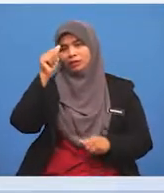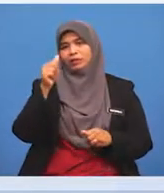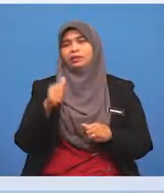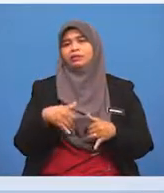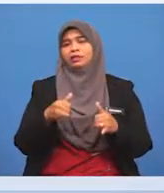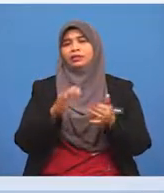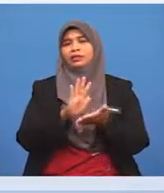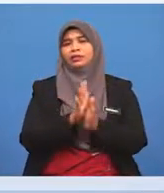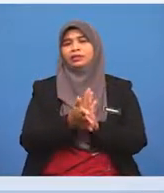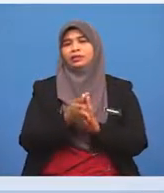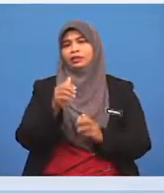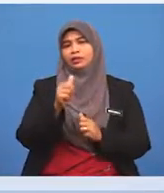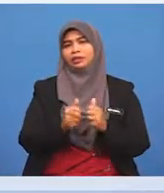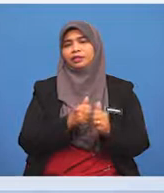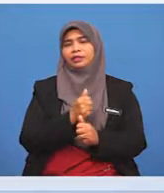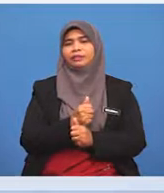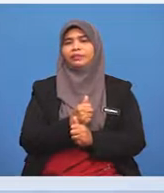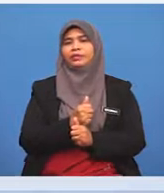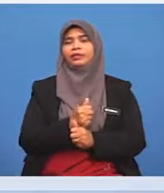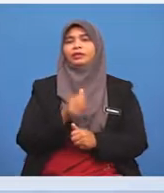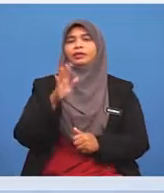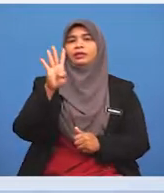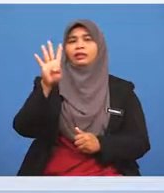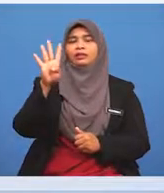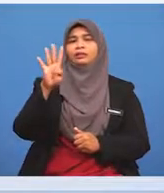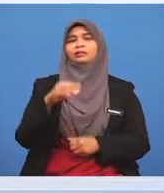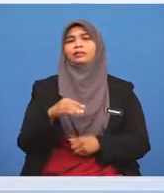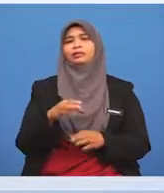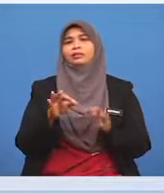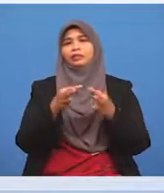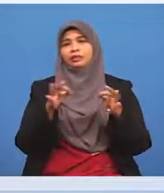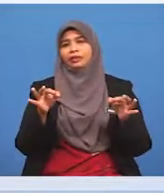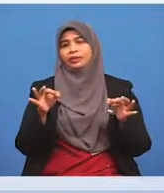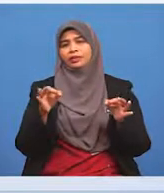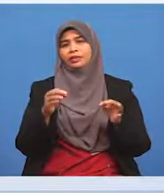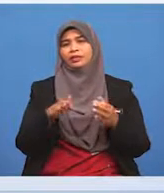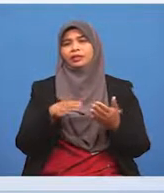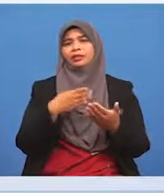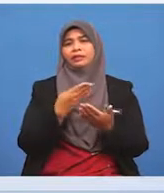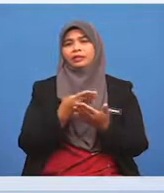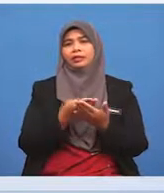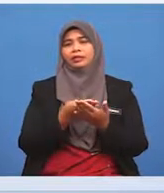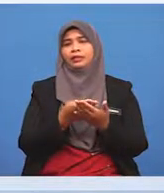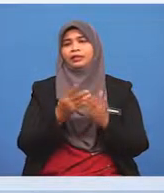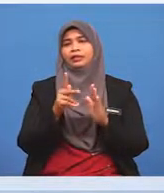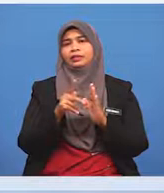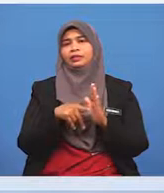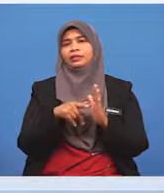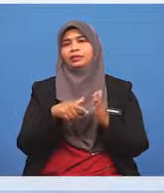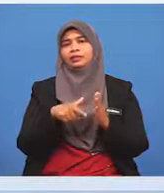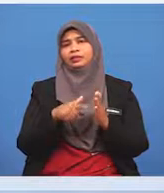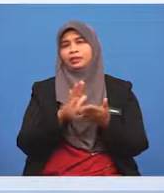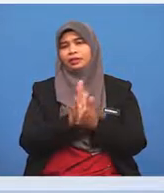melalui kejadian alam. Yang keempat, menghuraikan hikmat kejadian alam